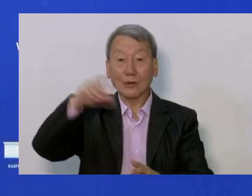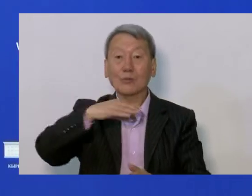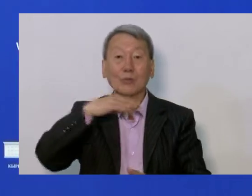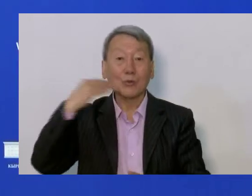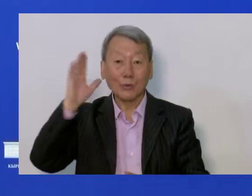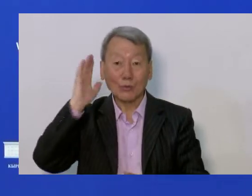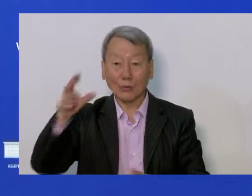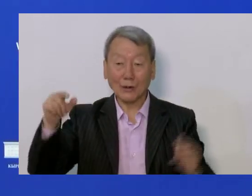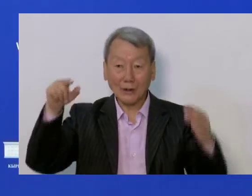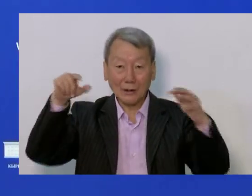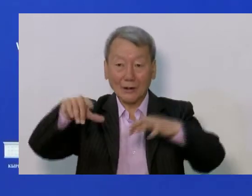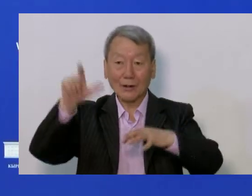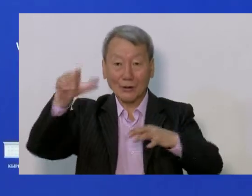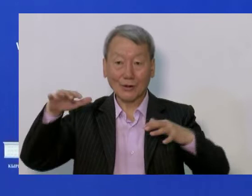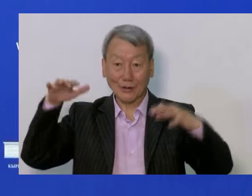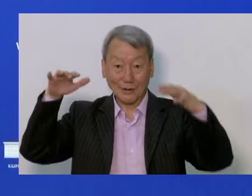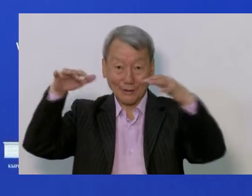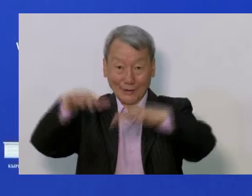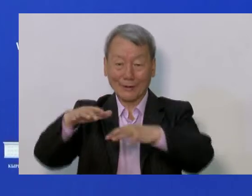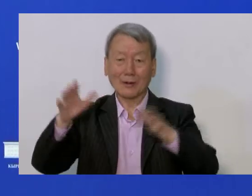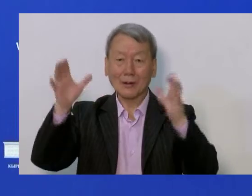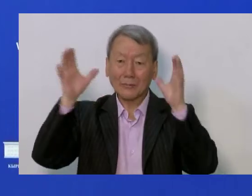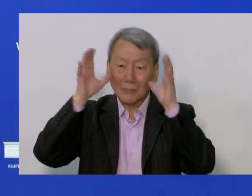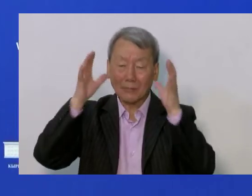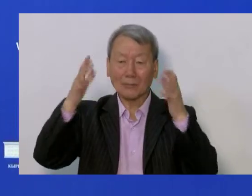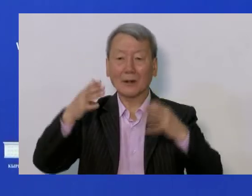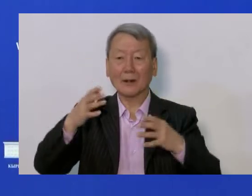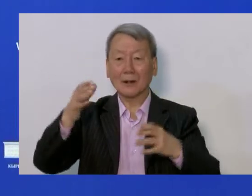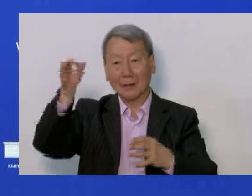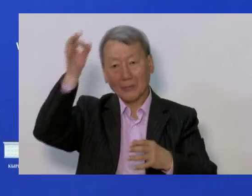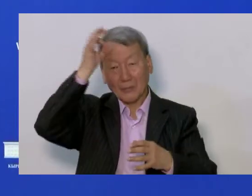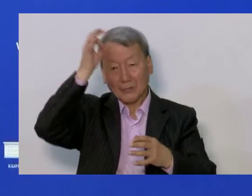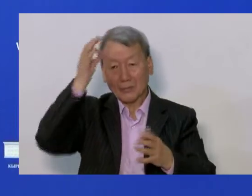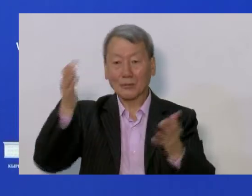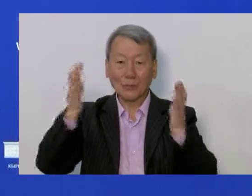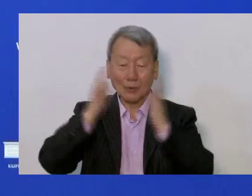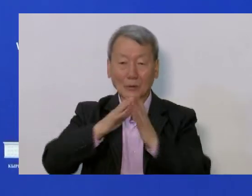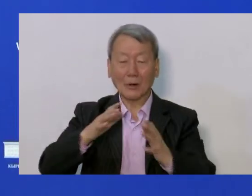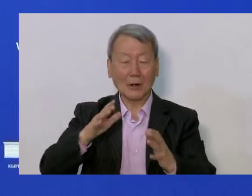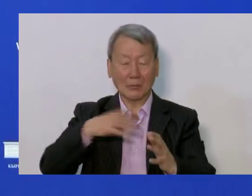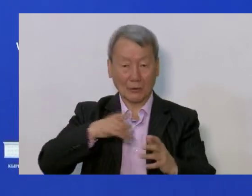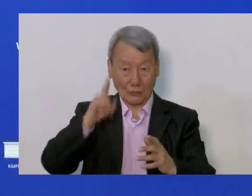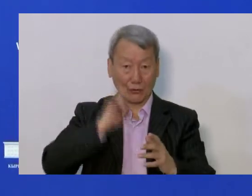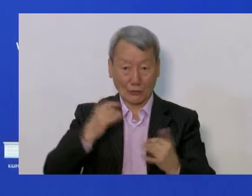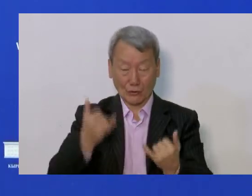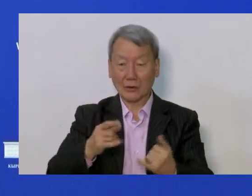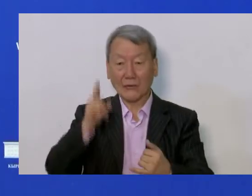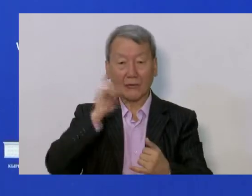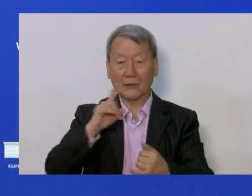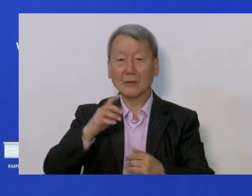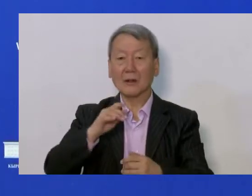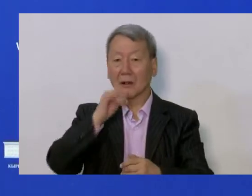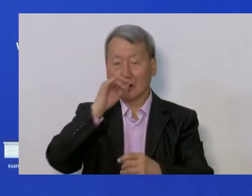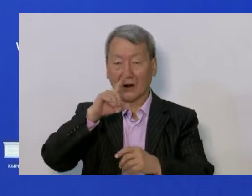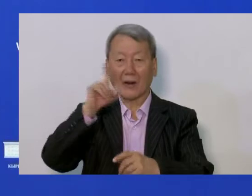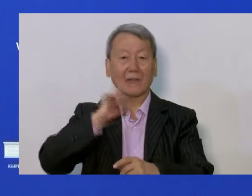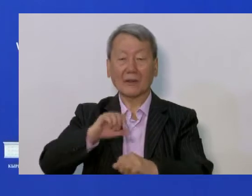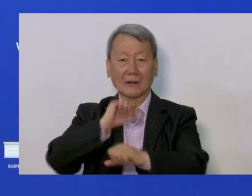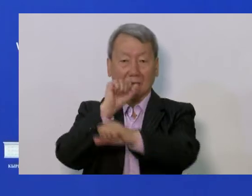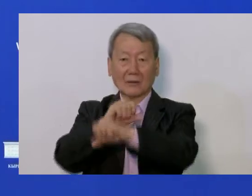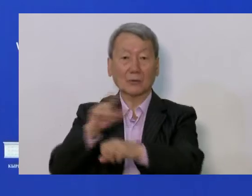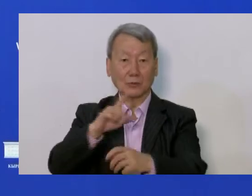чогула турган жер болуп атат. Буга деген азырынча пока биз уруксат бере албай туруп аткан кезибиз, анткени эпидемиологиялык